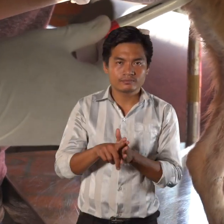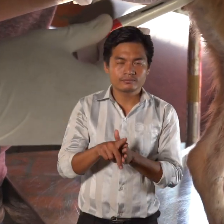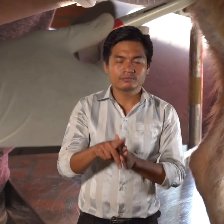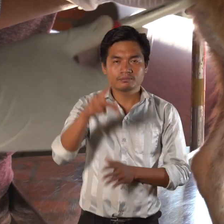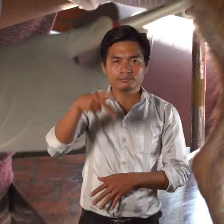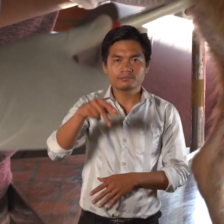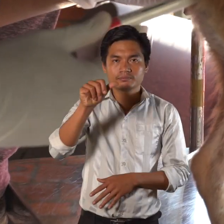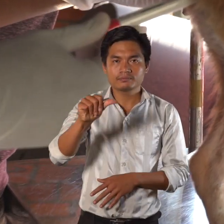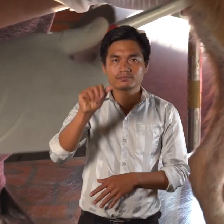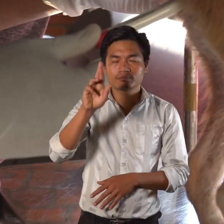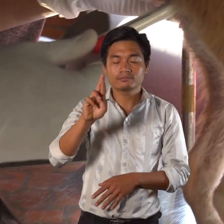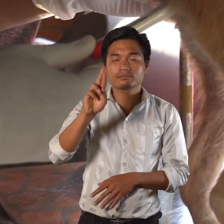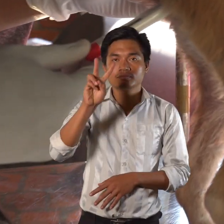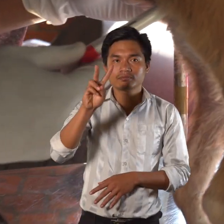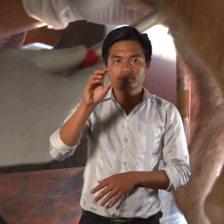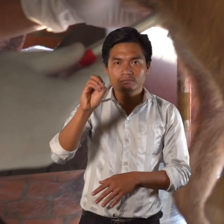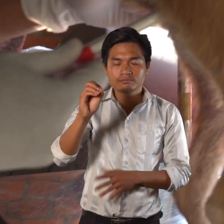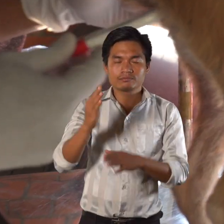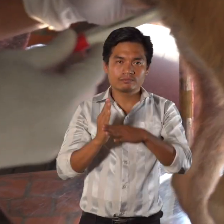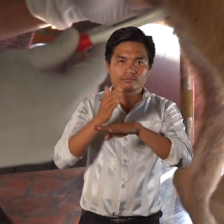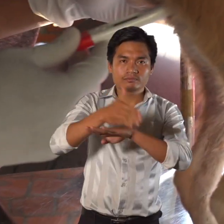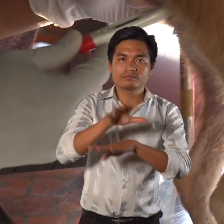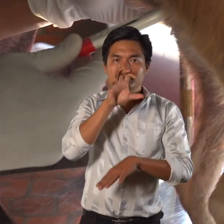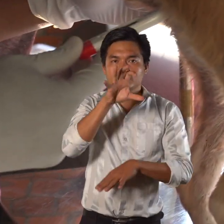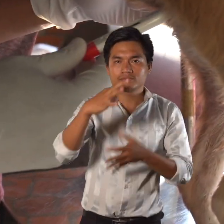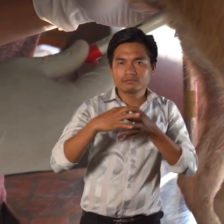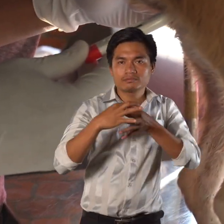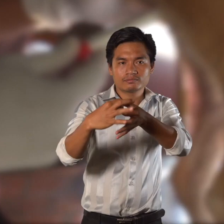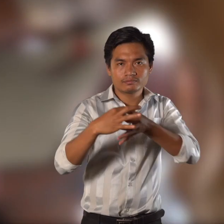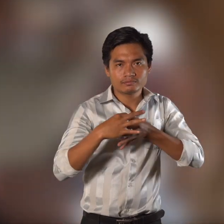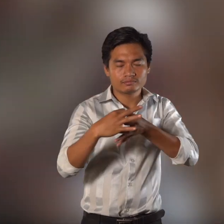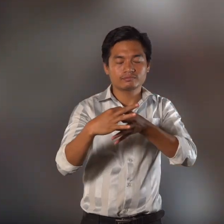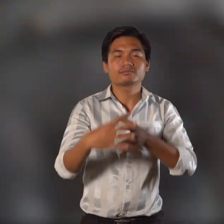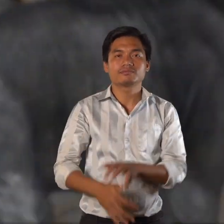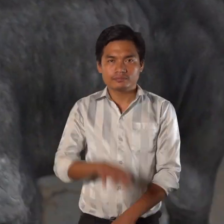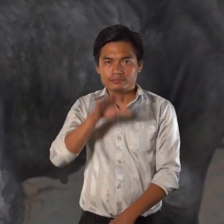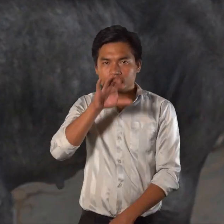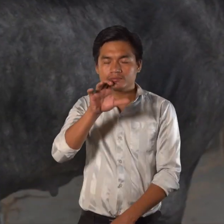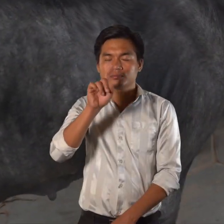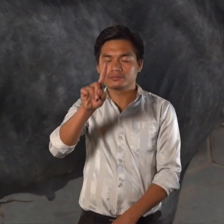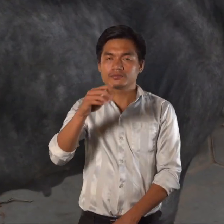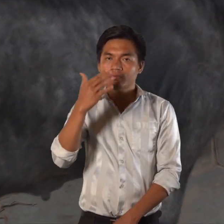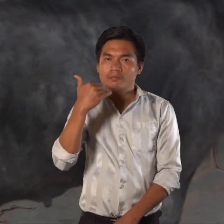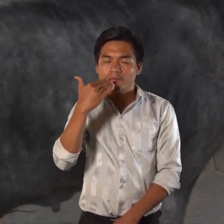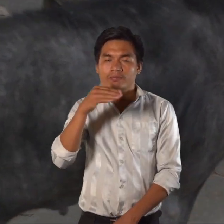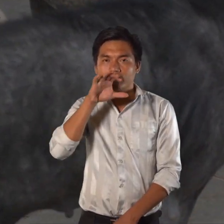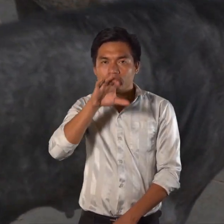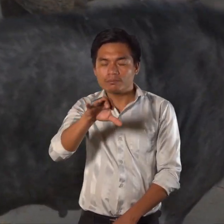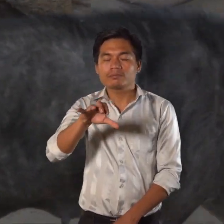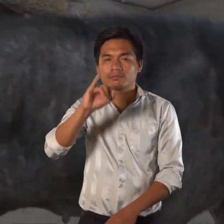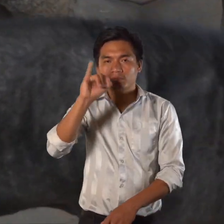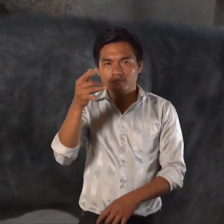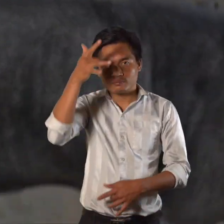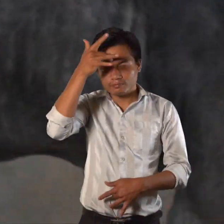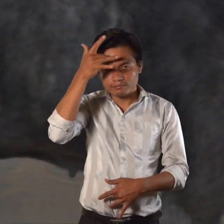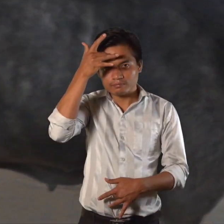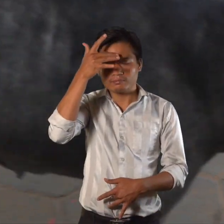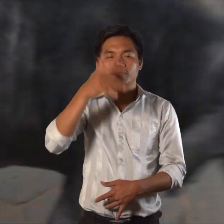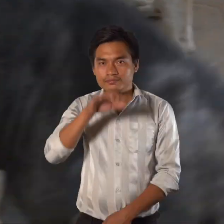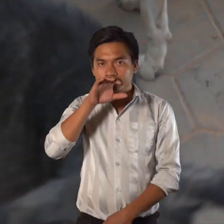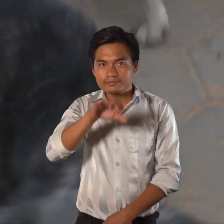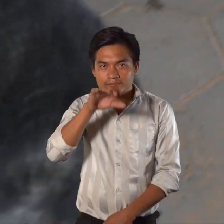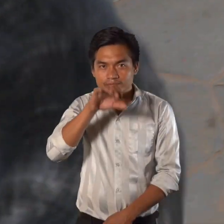វីរុសប៉ាវូនេះឆ្លងដោយតាមរយៈការប្រស័យតាក់ទងរបស់ឆ្កែគឺឆ្កែមួយទៅលិតមាត់ឆ្កែមួយទៀតដែលកំពុងតែឈឺ